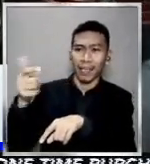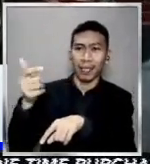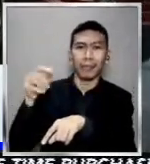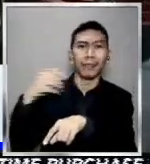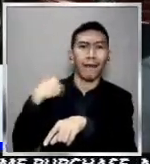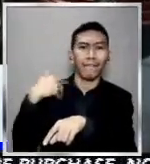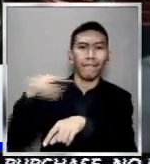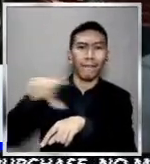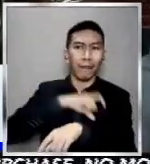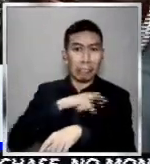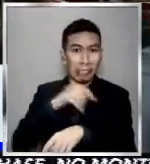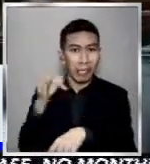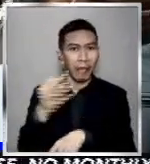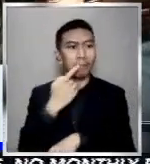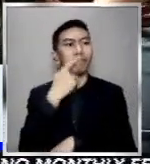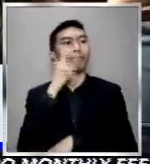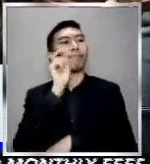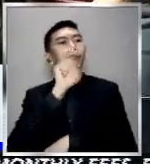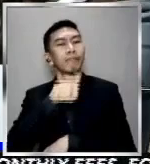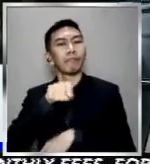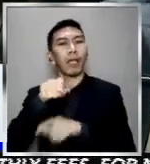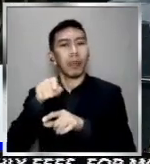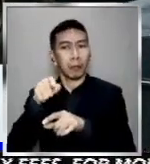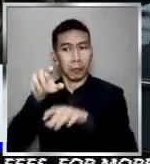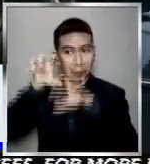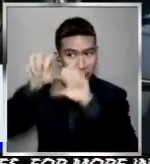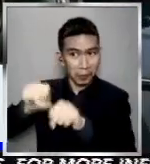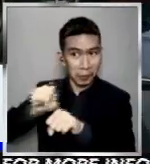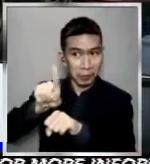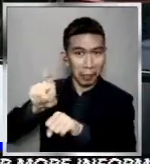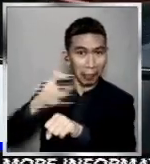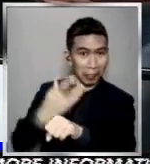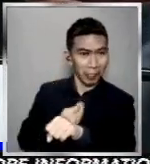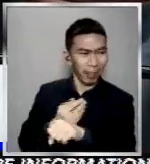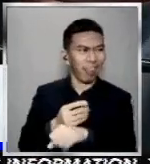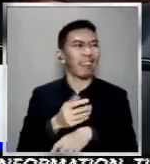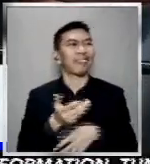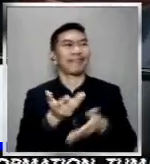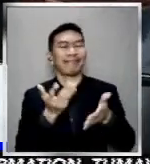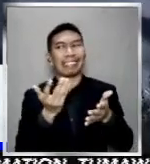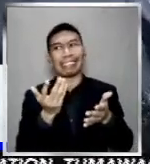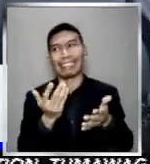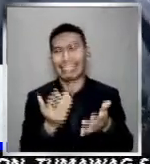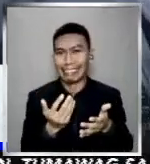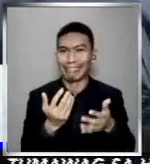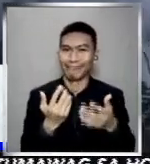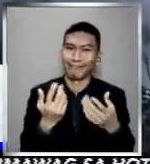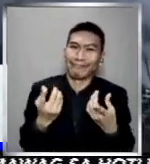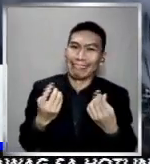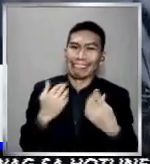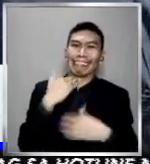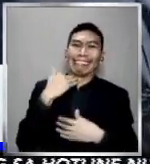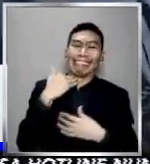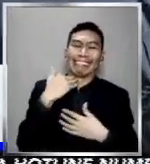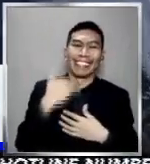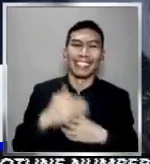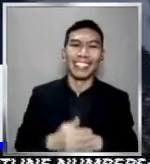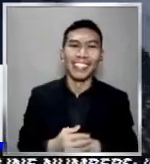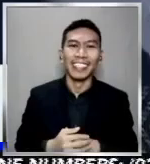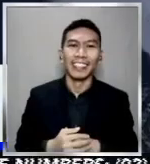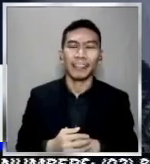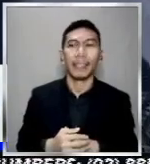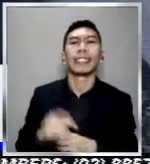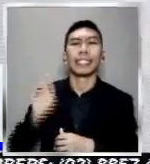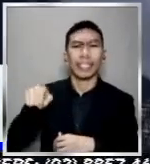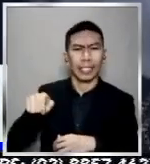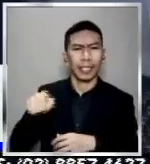yung direktiba, pwede kang ipa-aresto. Yun lang. Wala tayong magagawa nun. Alamin mo muna kung bakit nila hindi yun sinusuot